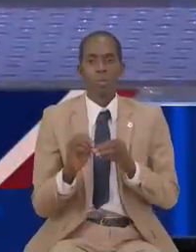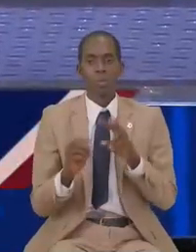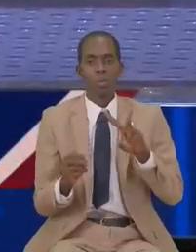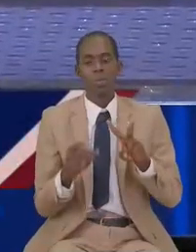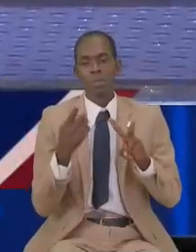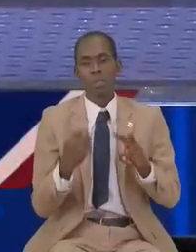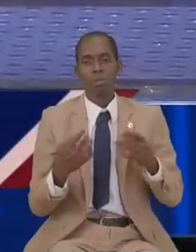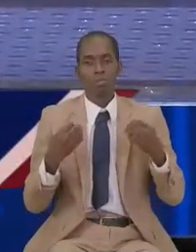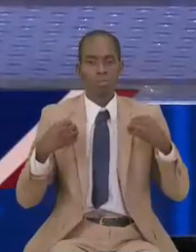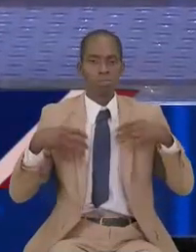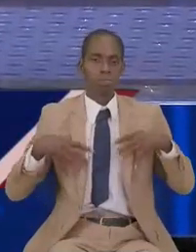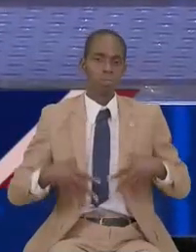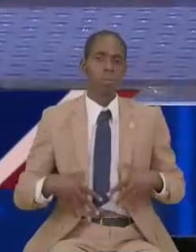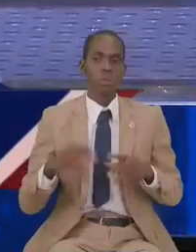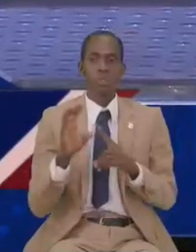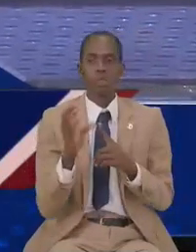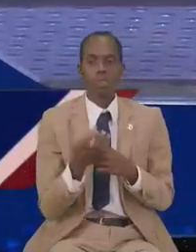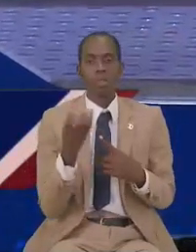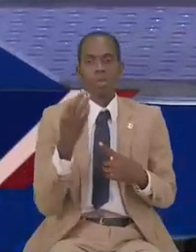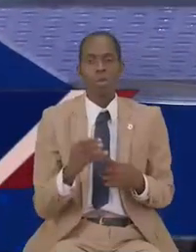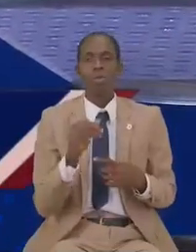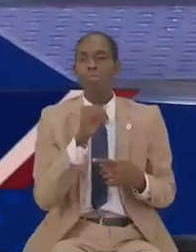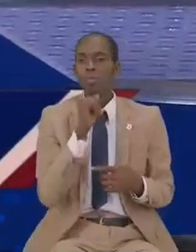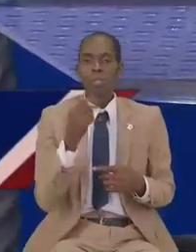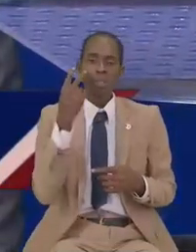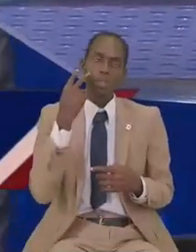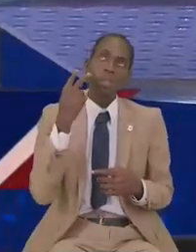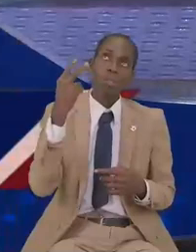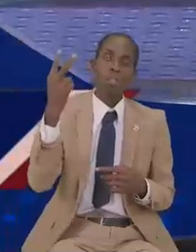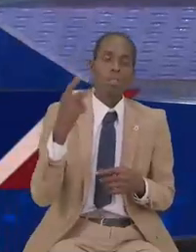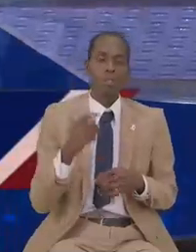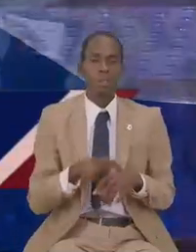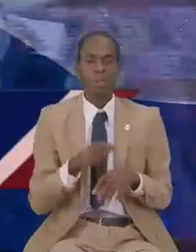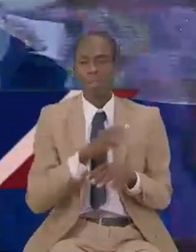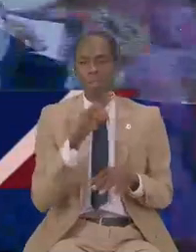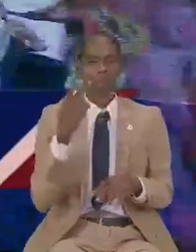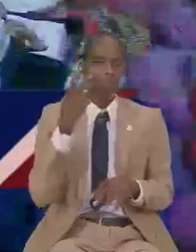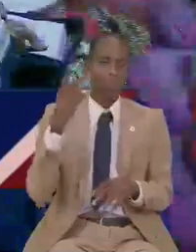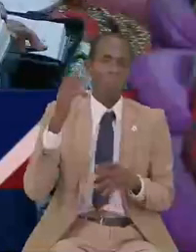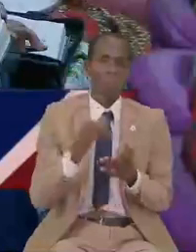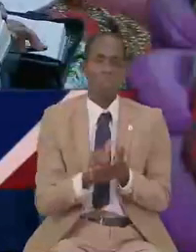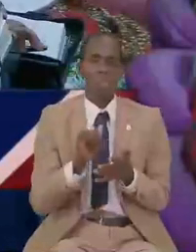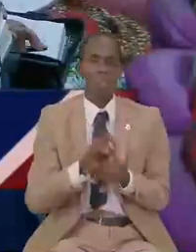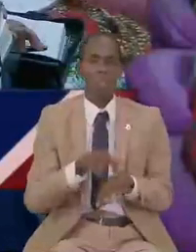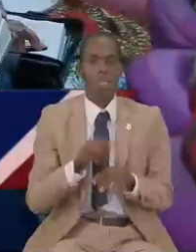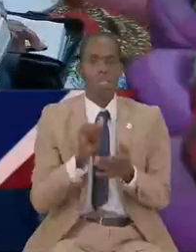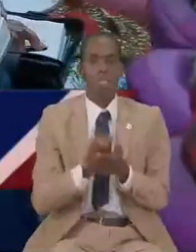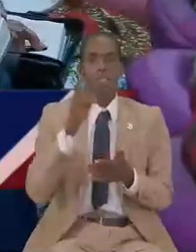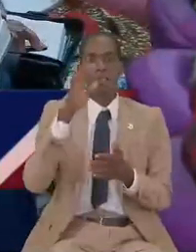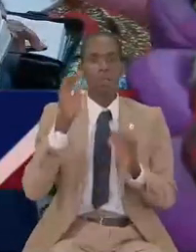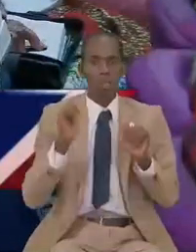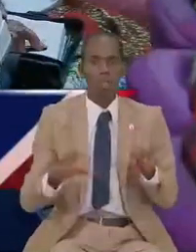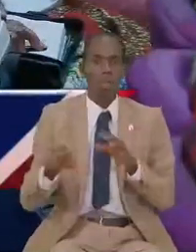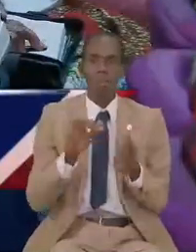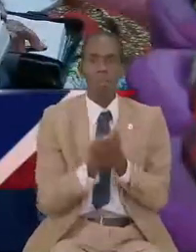perplexe d'une période imprévue. Ils n'ont pas prévu la situation là, que Dieu pouvait leur faire